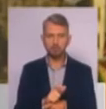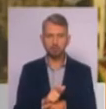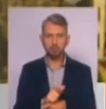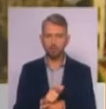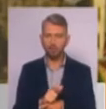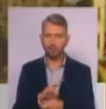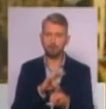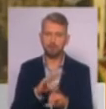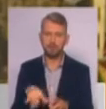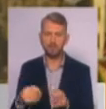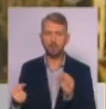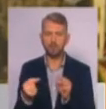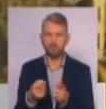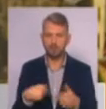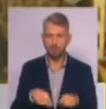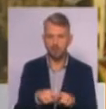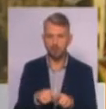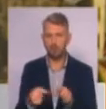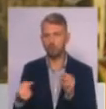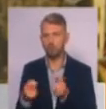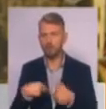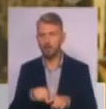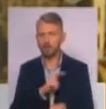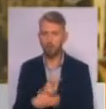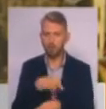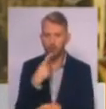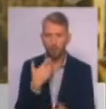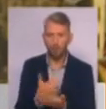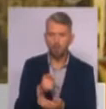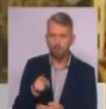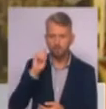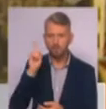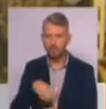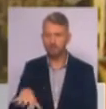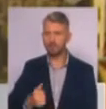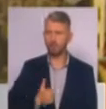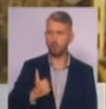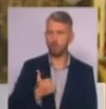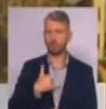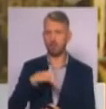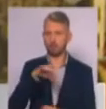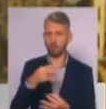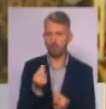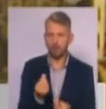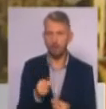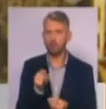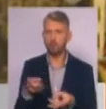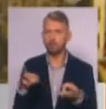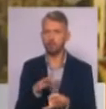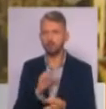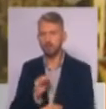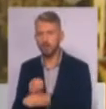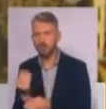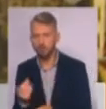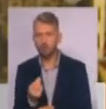опозиційним фракціям, тому що зазвичай опозиційні фракції приходять і говорять, ось тут, от, ви ж знаєте, що всі хизуються, що у нас профіцит, ось тут от потрібно було ще додати коштів.